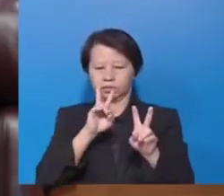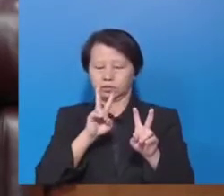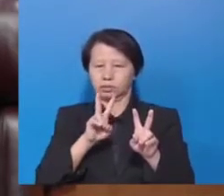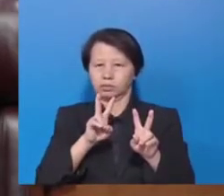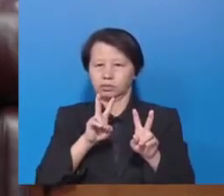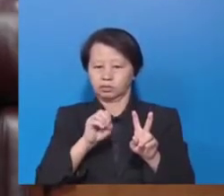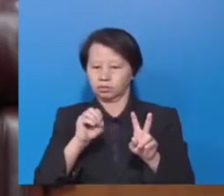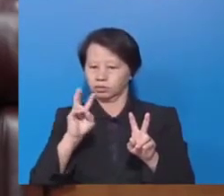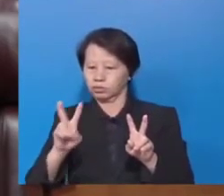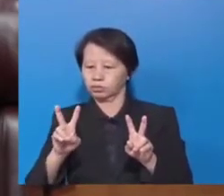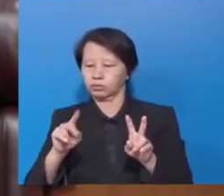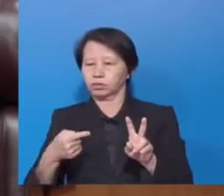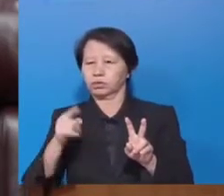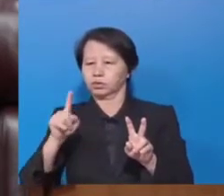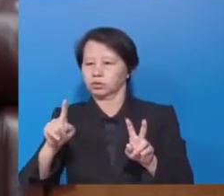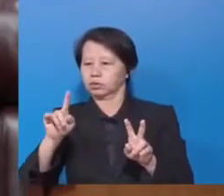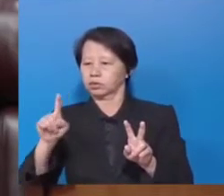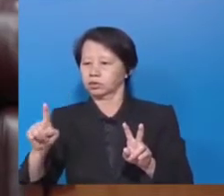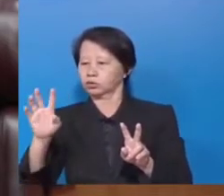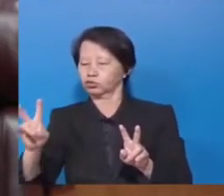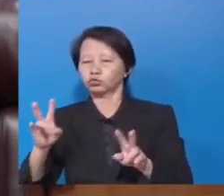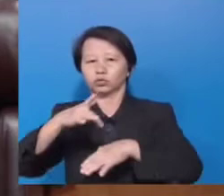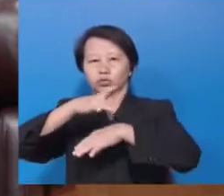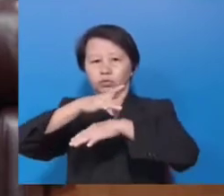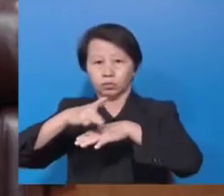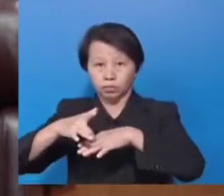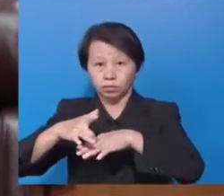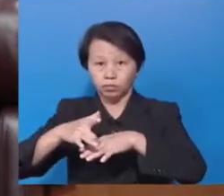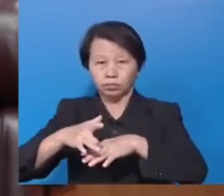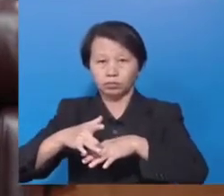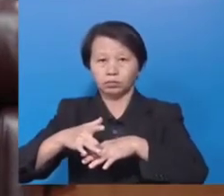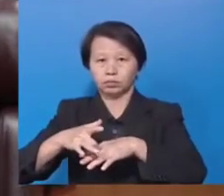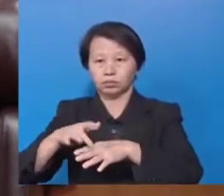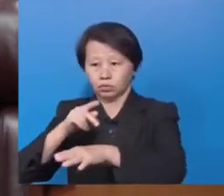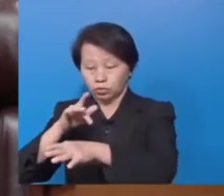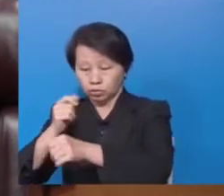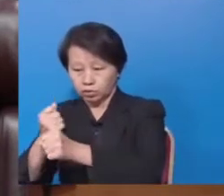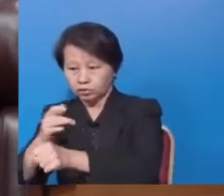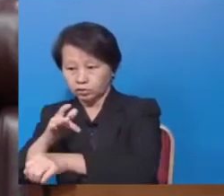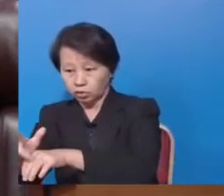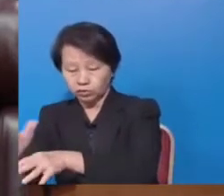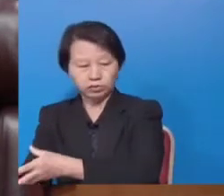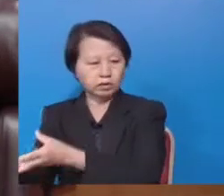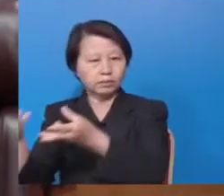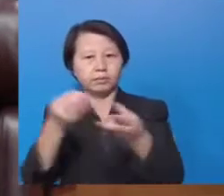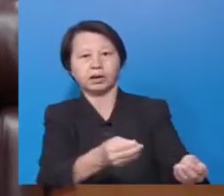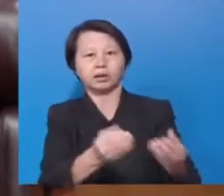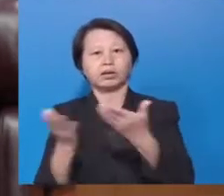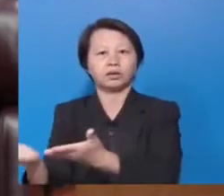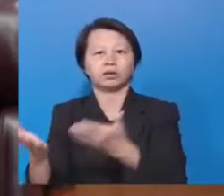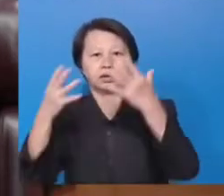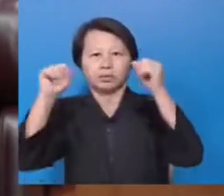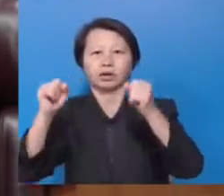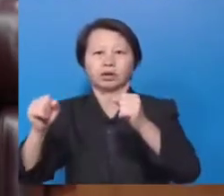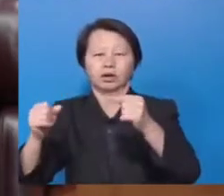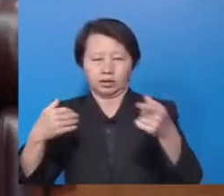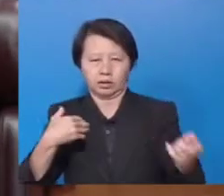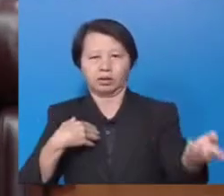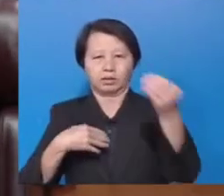2202 117 kekosongan jabatan telah ditawarkan oleh majikan